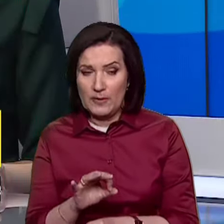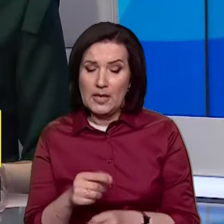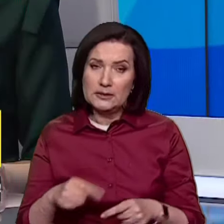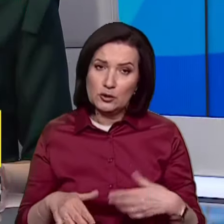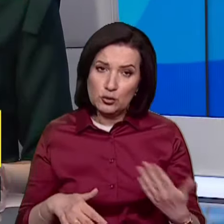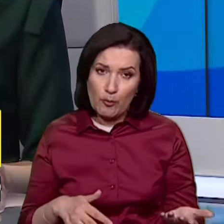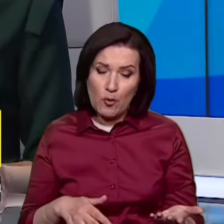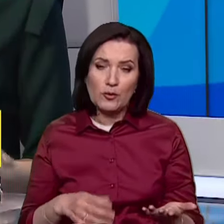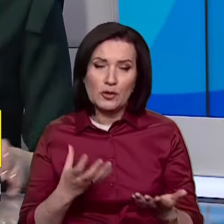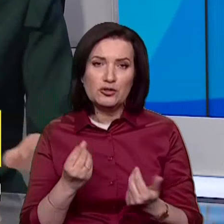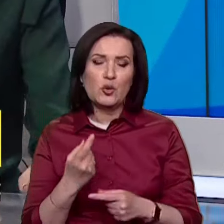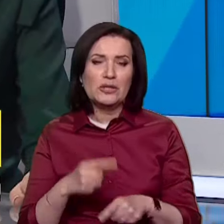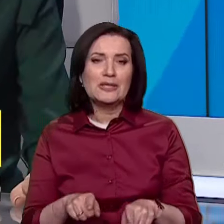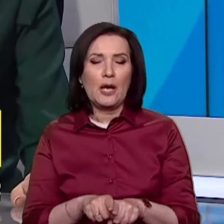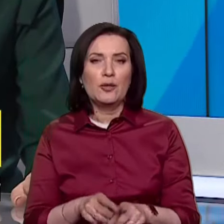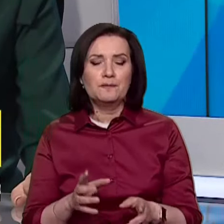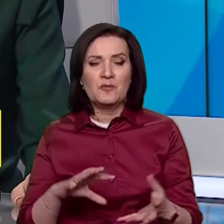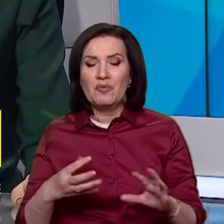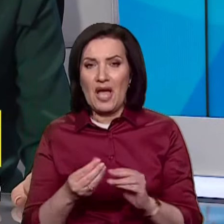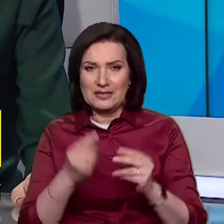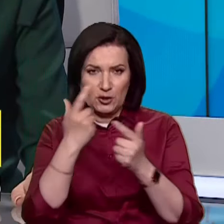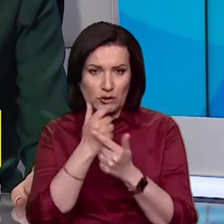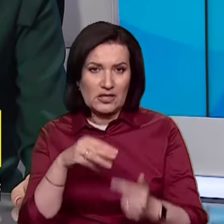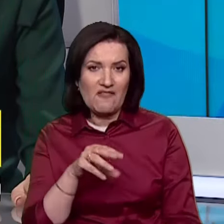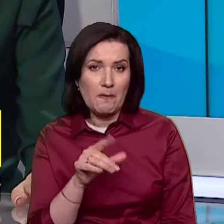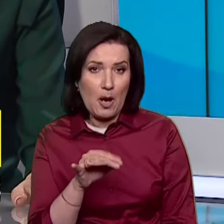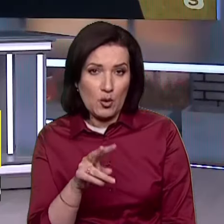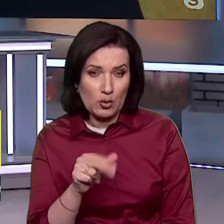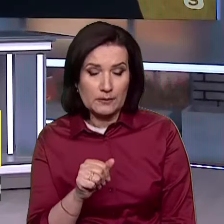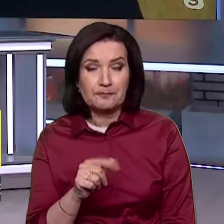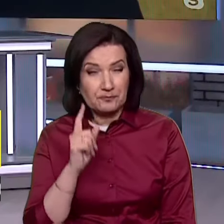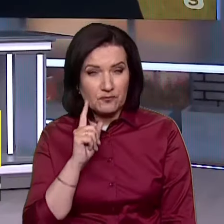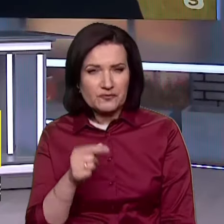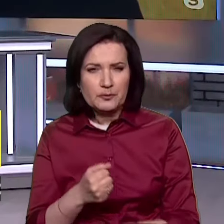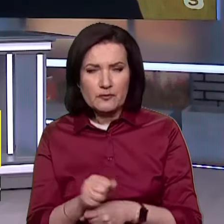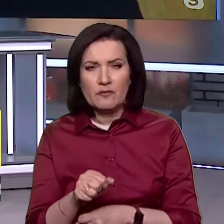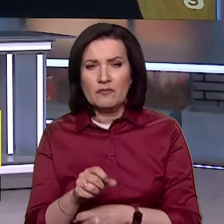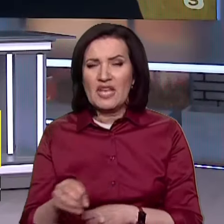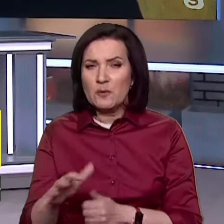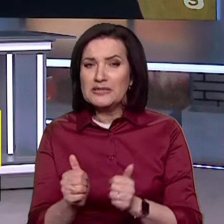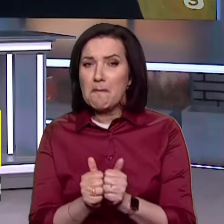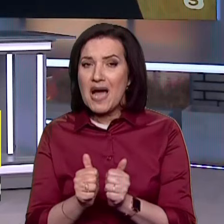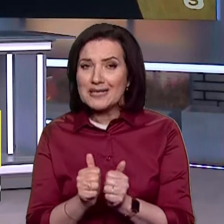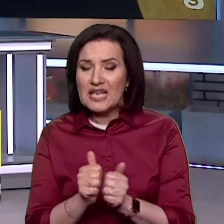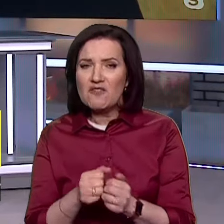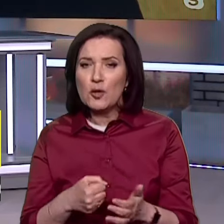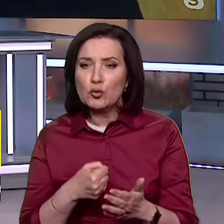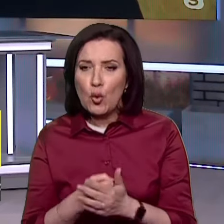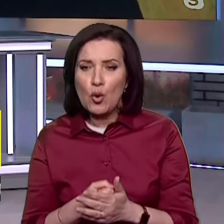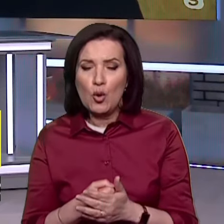іншого боку, ще один такий, скажімо так, наслідок заяви Макрона. Я думаю, що він спонукає європейських партнерів